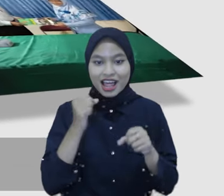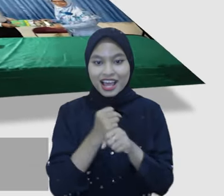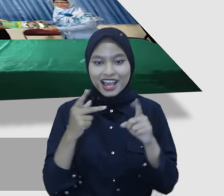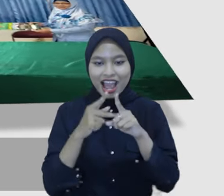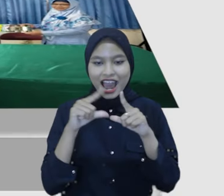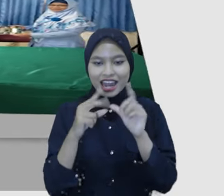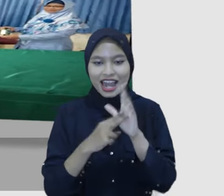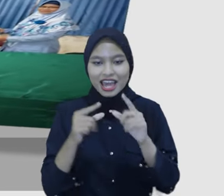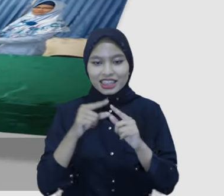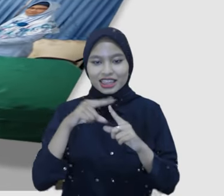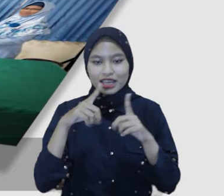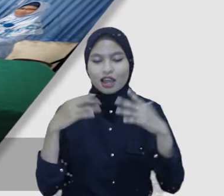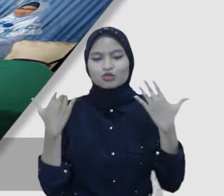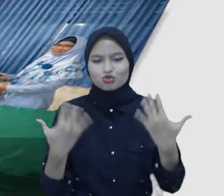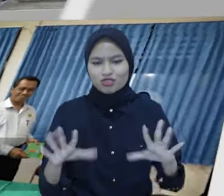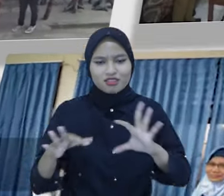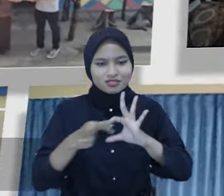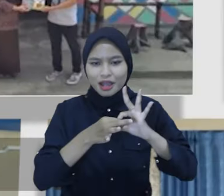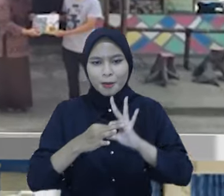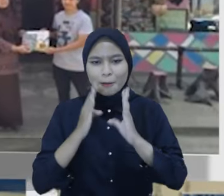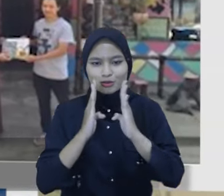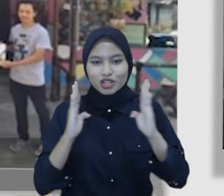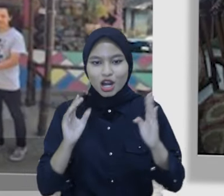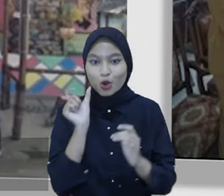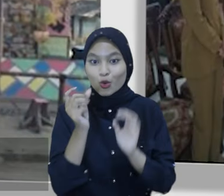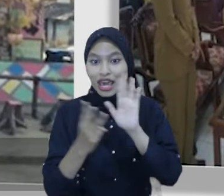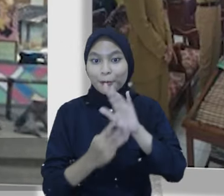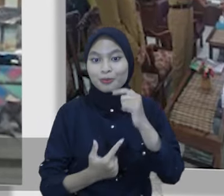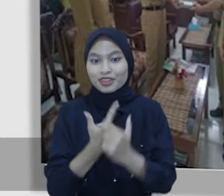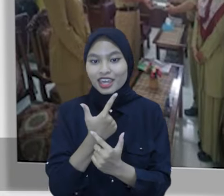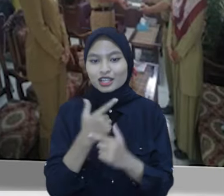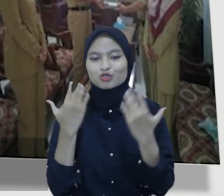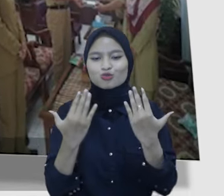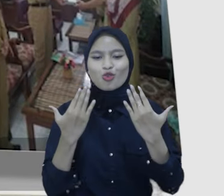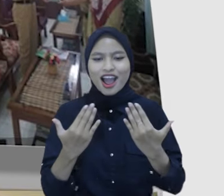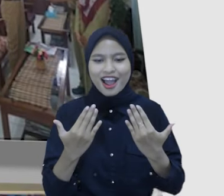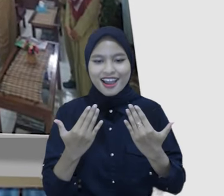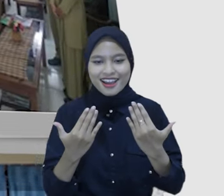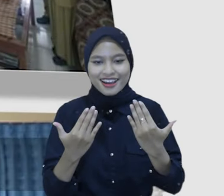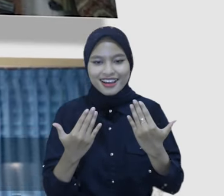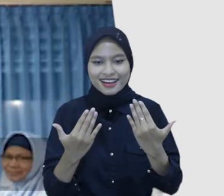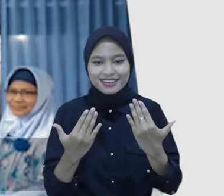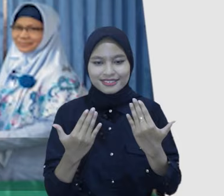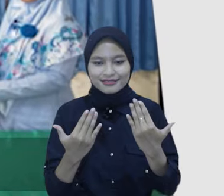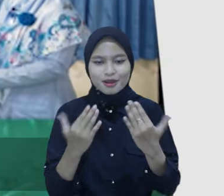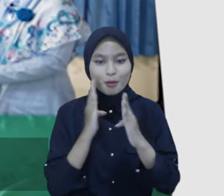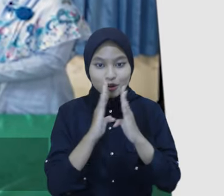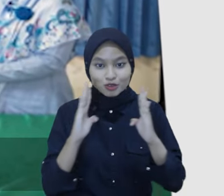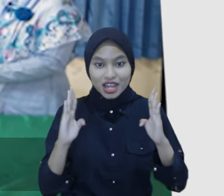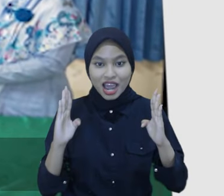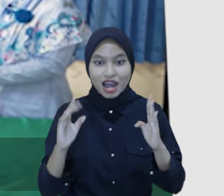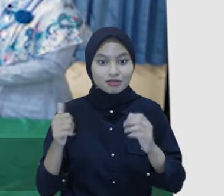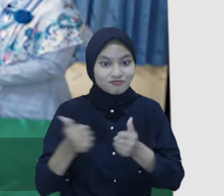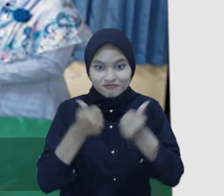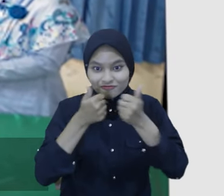telah menjalani kerjasama dengan perusahaan UMI. Semoga perusahaan SMA Negeri 1 Sedayu menjadi perusahaan